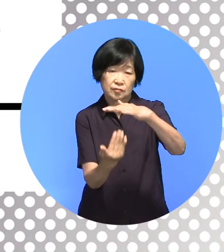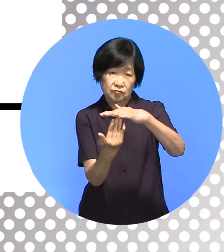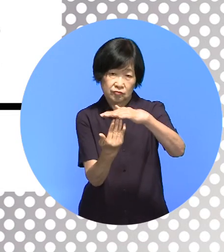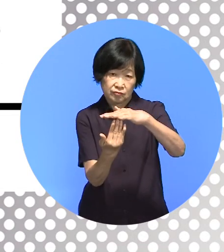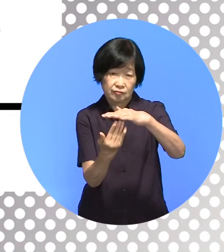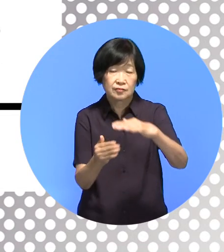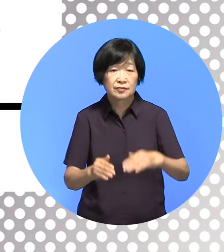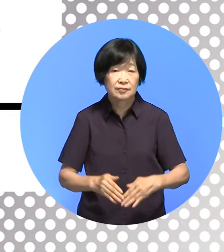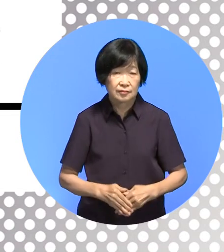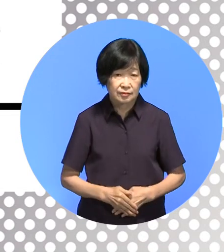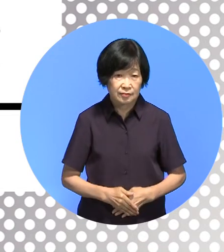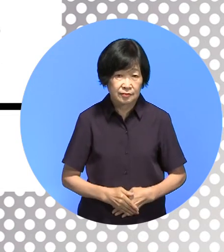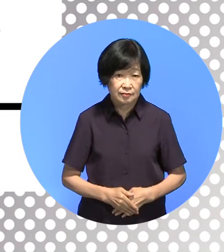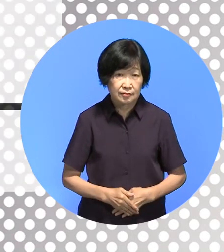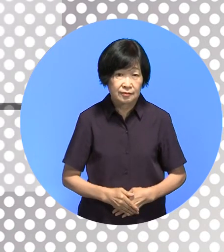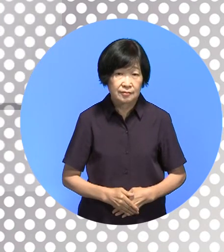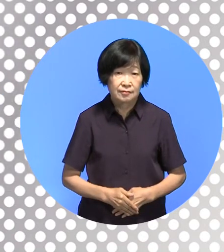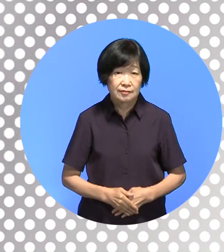ります。